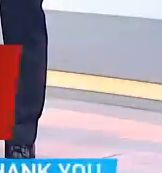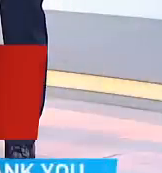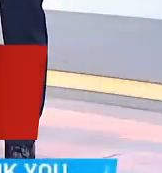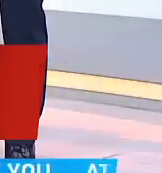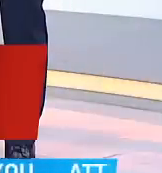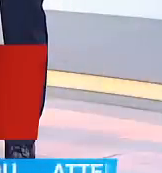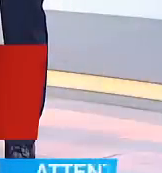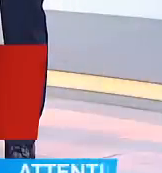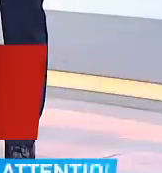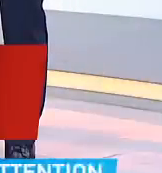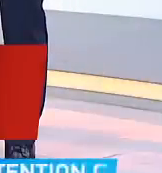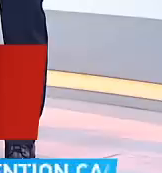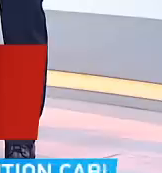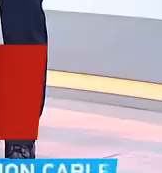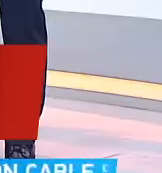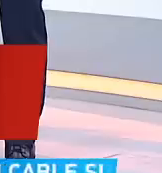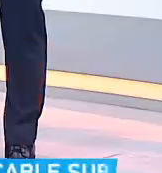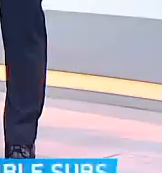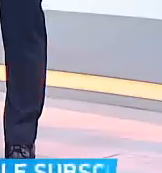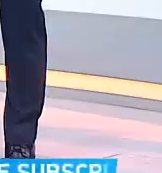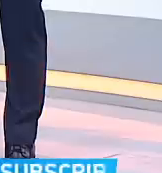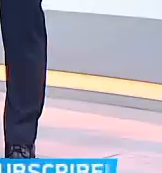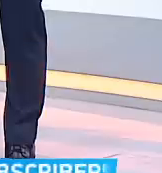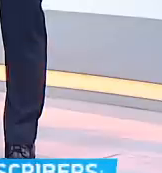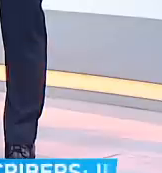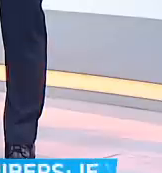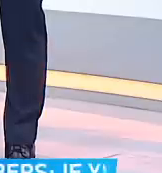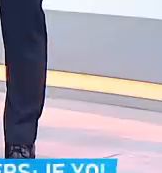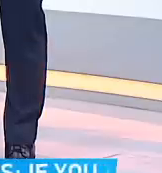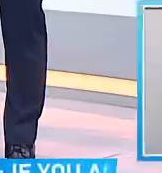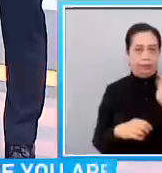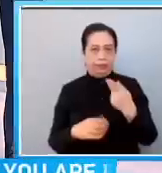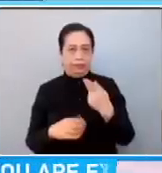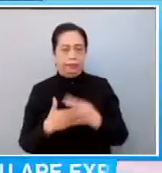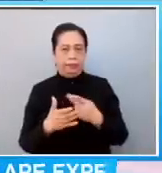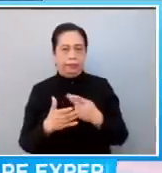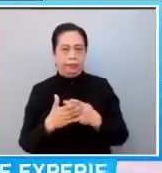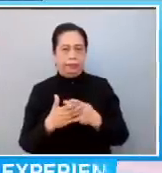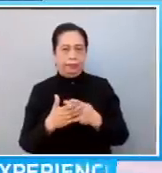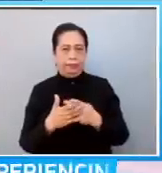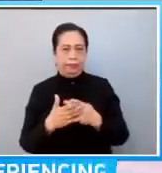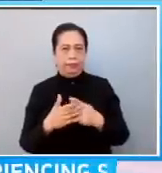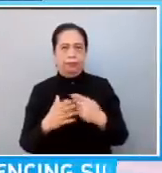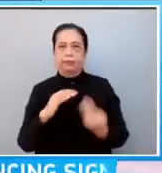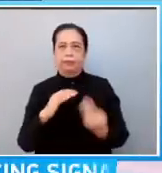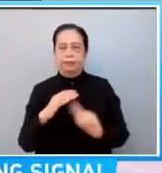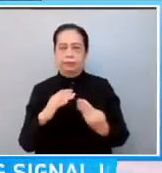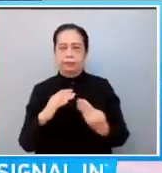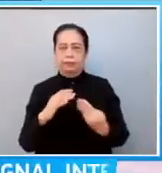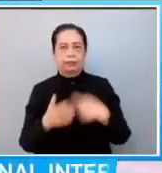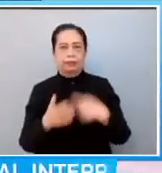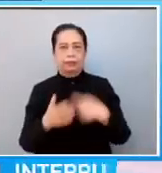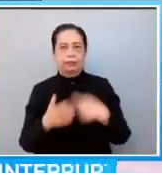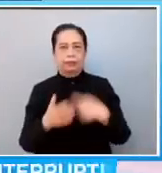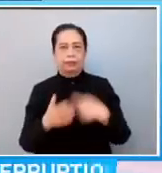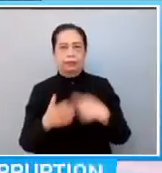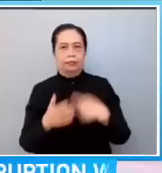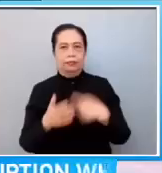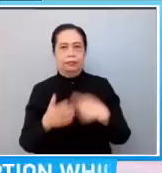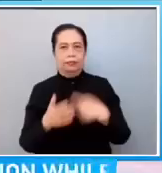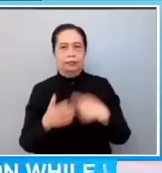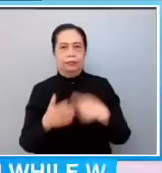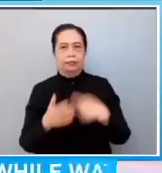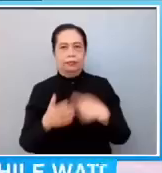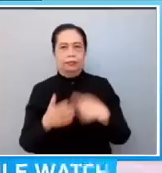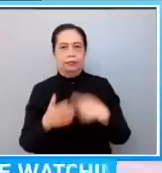Unang araw po ngayon ang pagpapatupad ng 11 pesos na minimum na pamasahe sa traditional jeepney sa buong bansa. 13 pesos